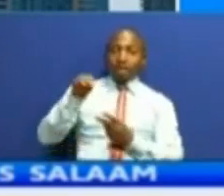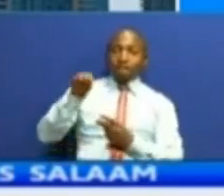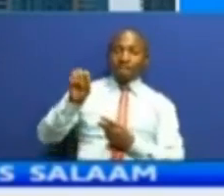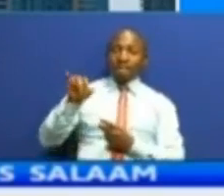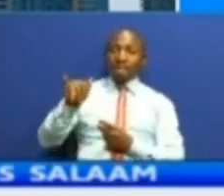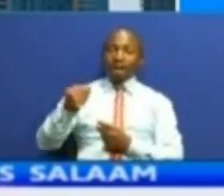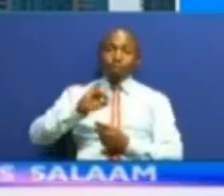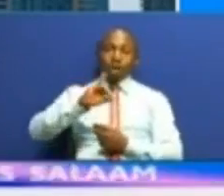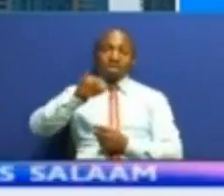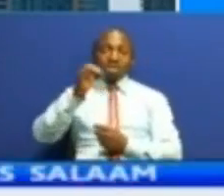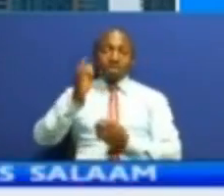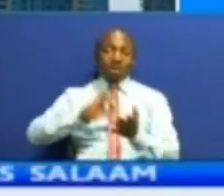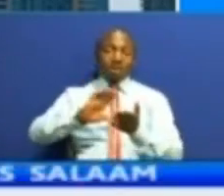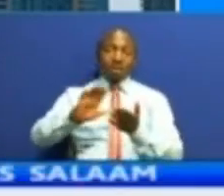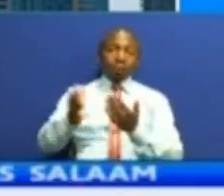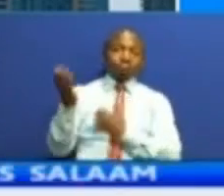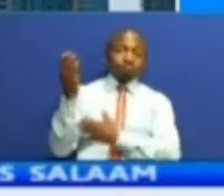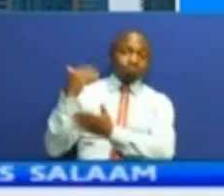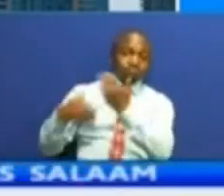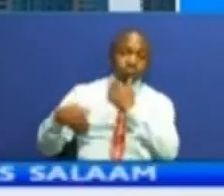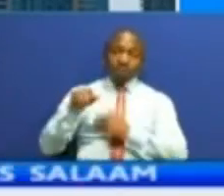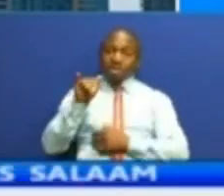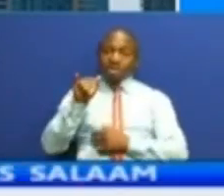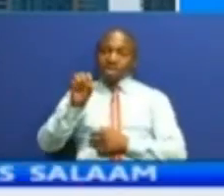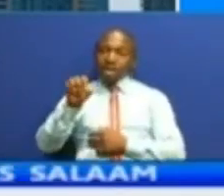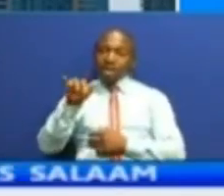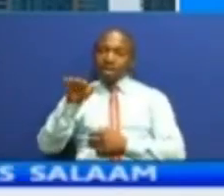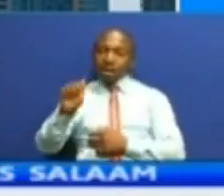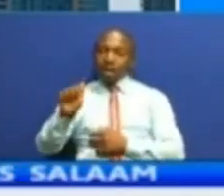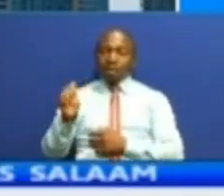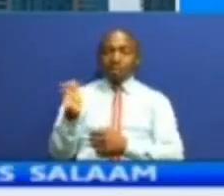Dar es Salaam Isaya Charles Mwita,